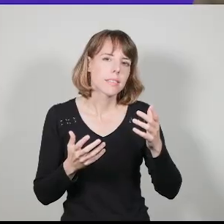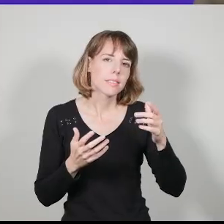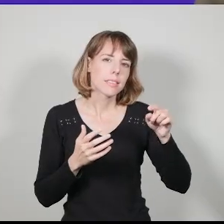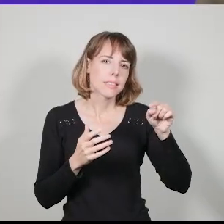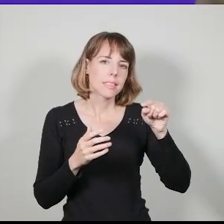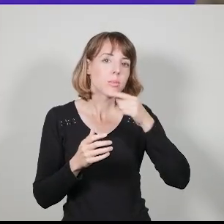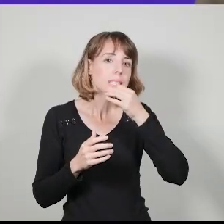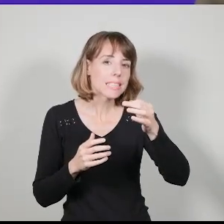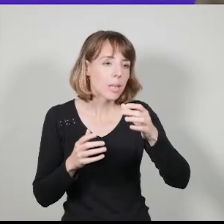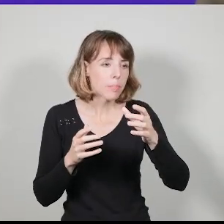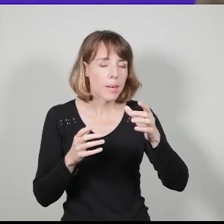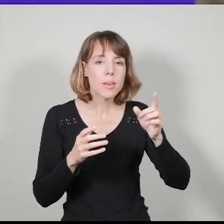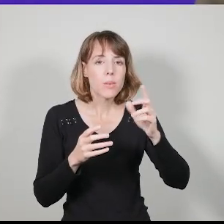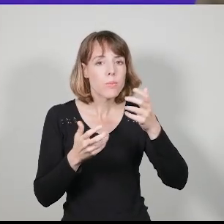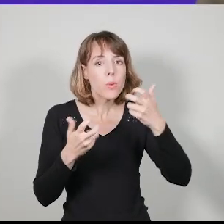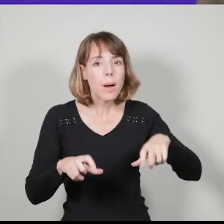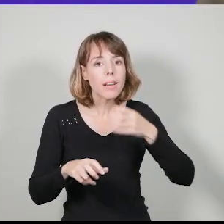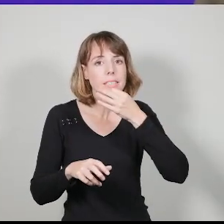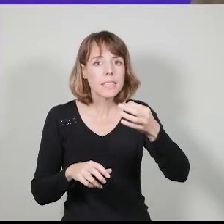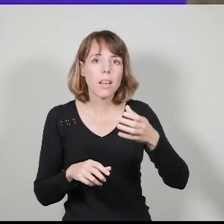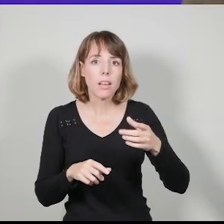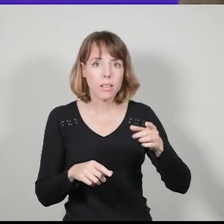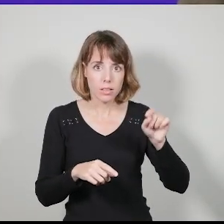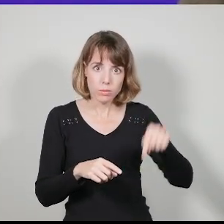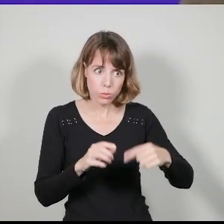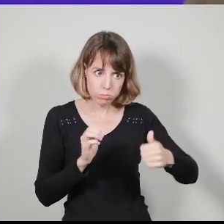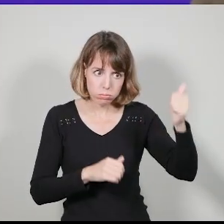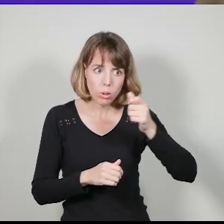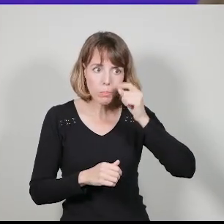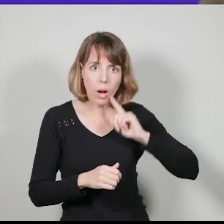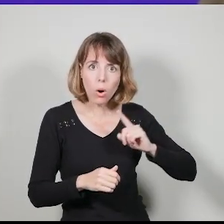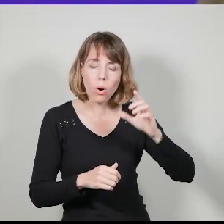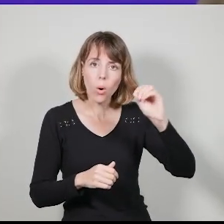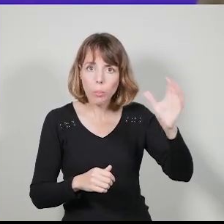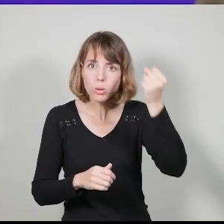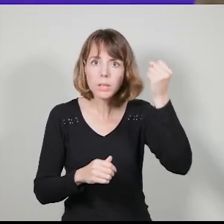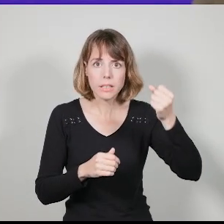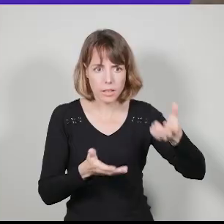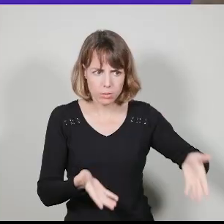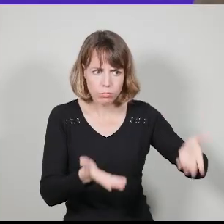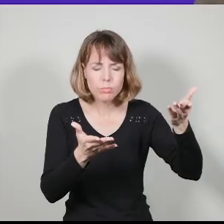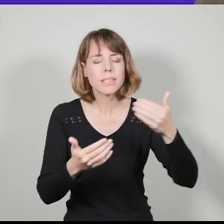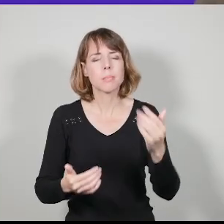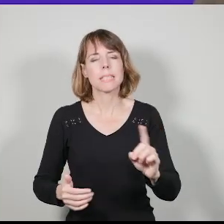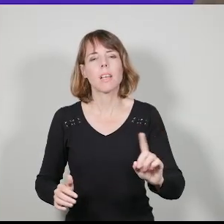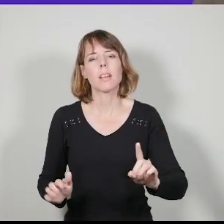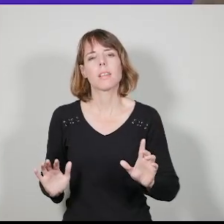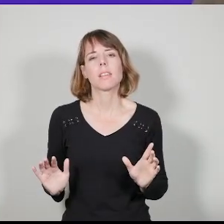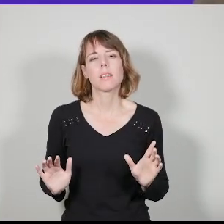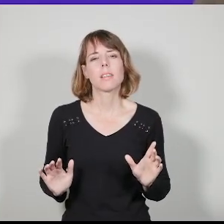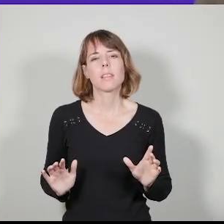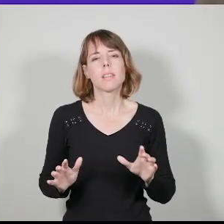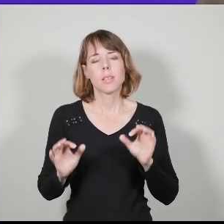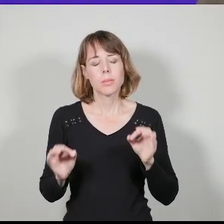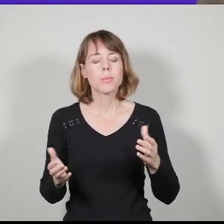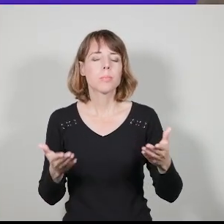des opportunités. L'idée n'est pas nécessairement celle-ci, mais c'est comment on l'ouvre. Et ça fait référence notamment à ce que Amartya Sen